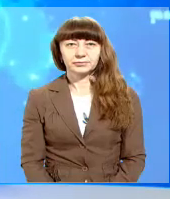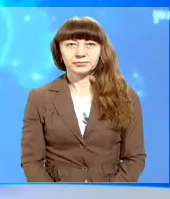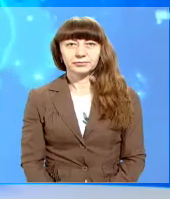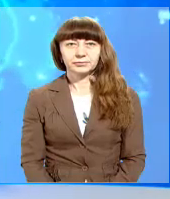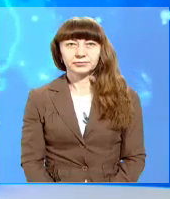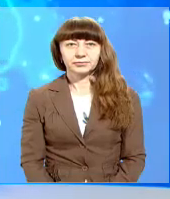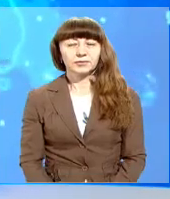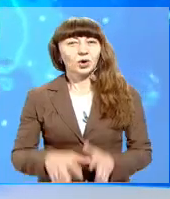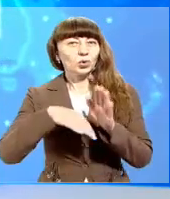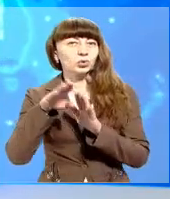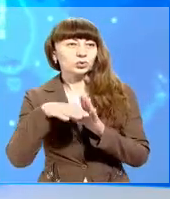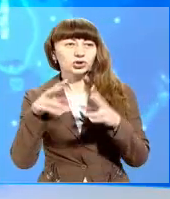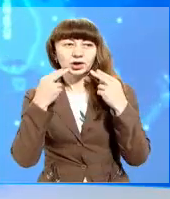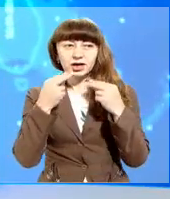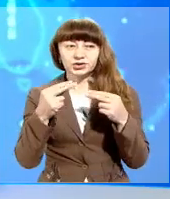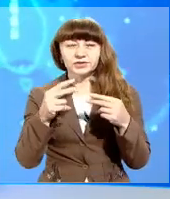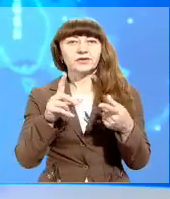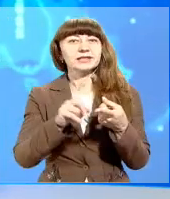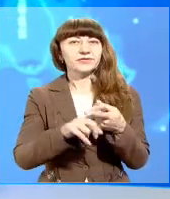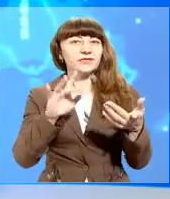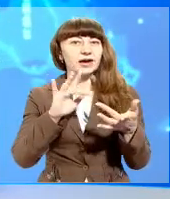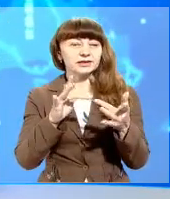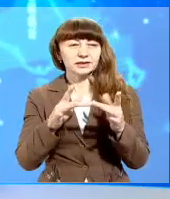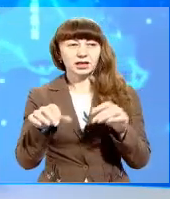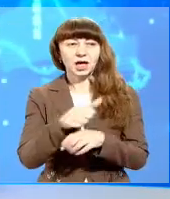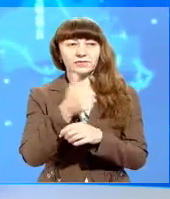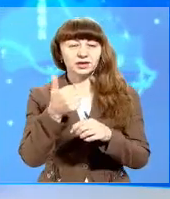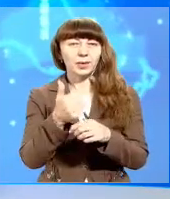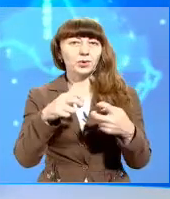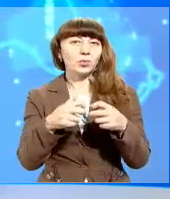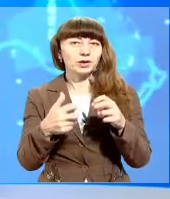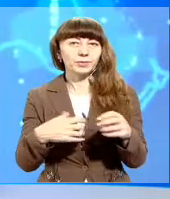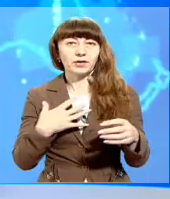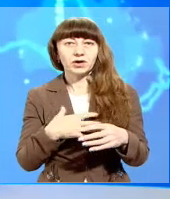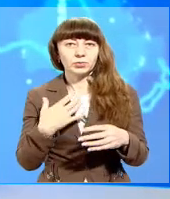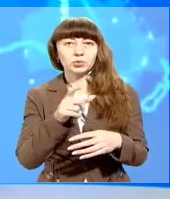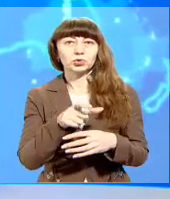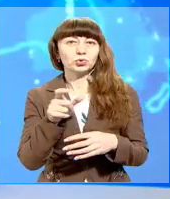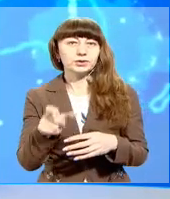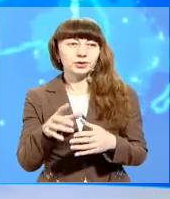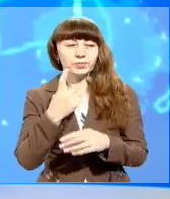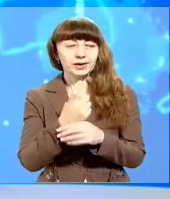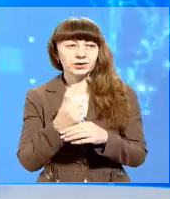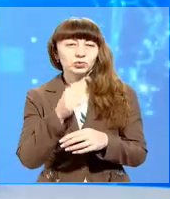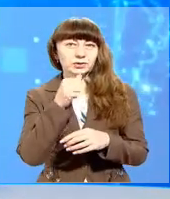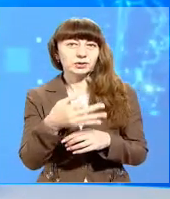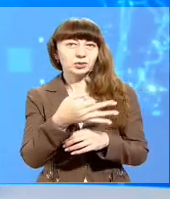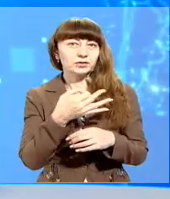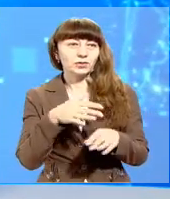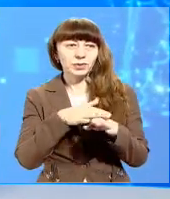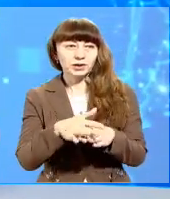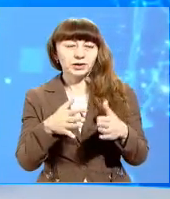Байланыс сапасын жақсарту халықты алаңдатып келе жатқан мәселелердің бірі. Сондықтан аймақта бұл саладағы олқылықтардың орнын толтыру